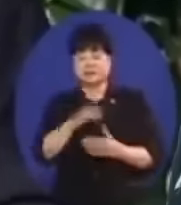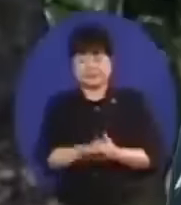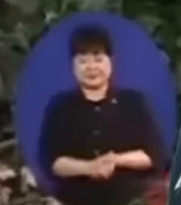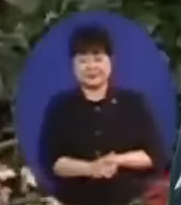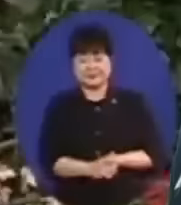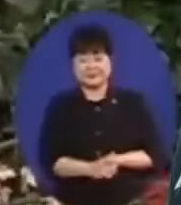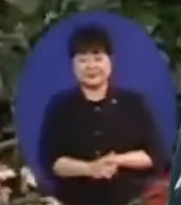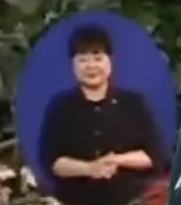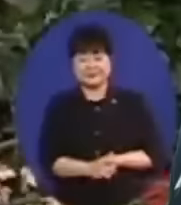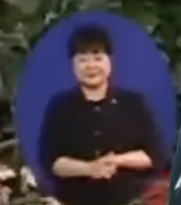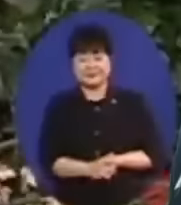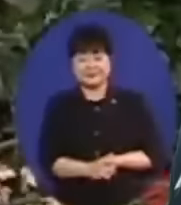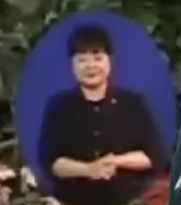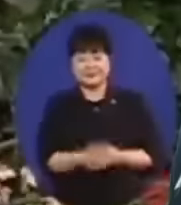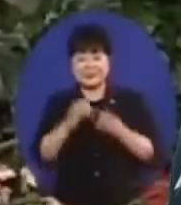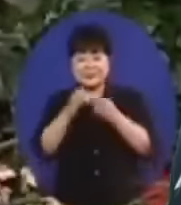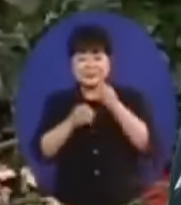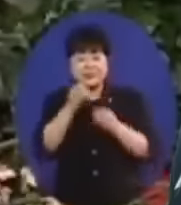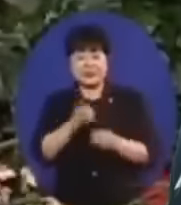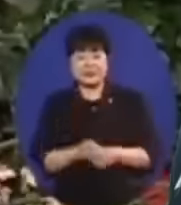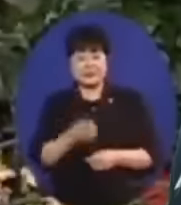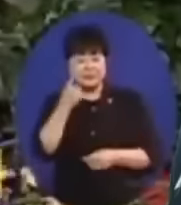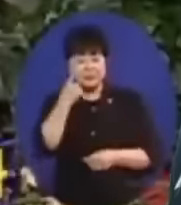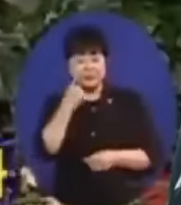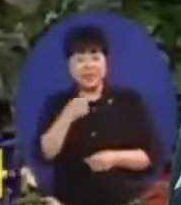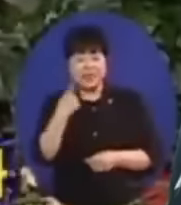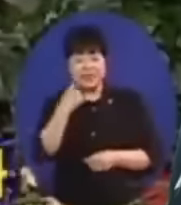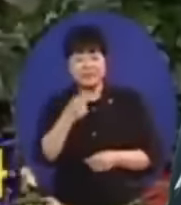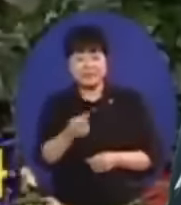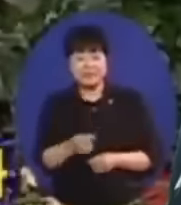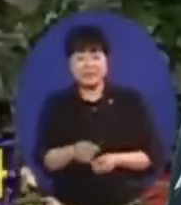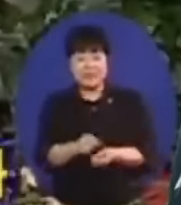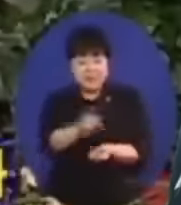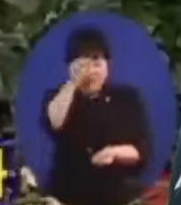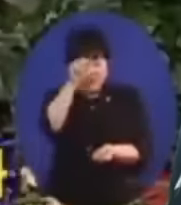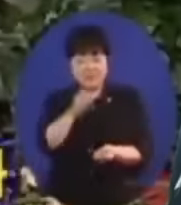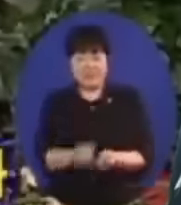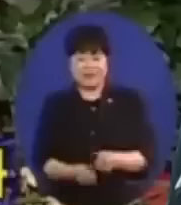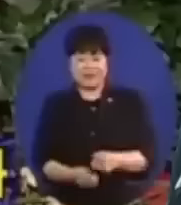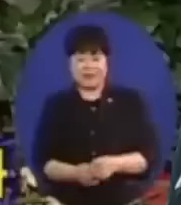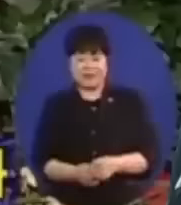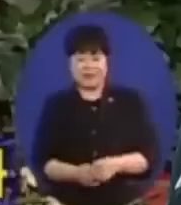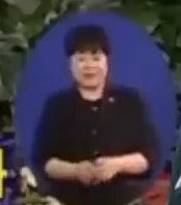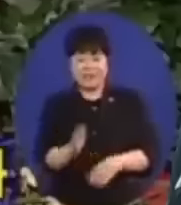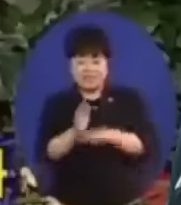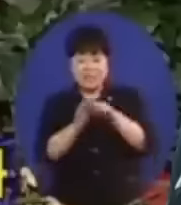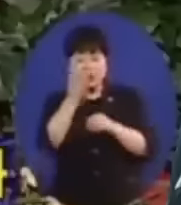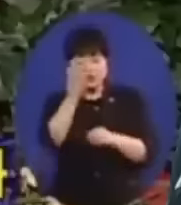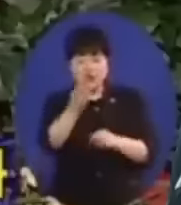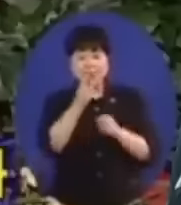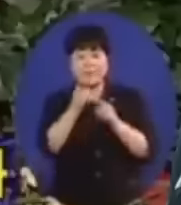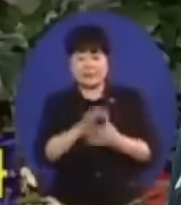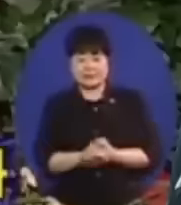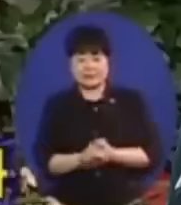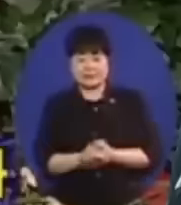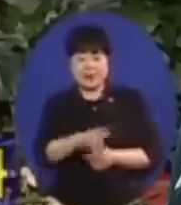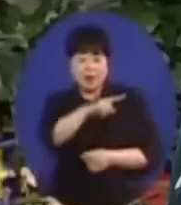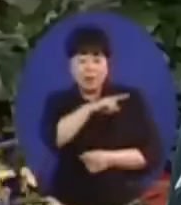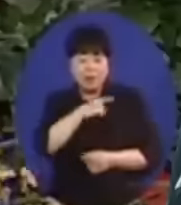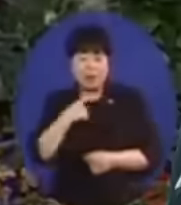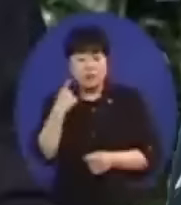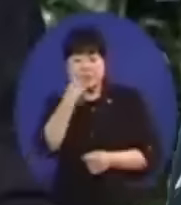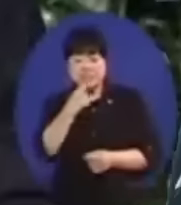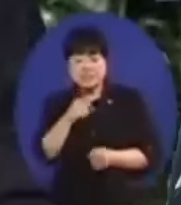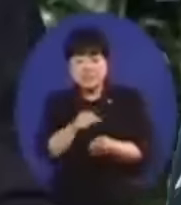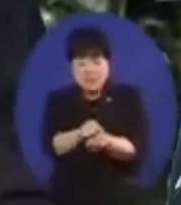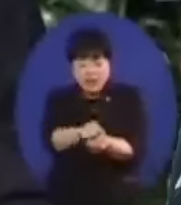것입니다. 시편 81편 10절에 내 입을 넓게 크게 열라 내가 채우리라. 먼저 입을